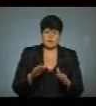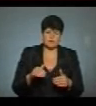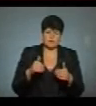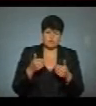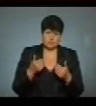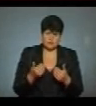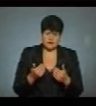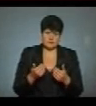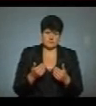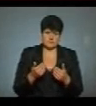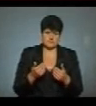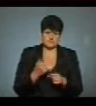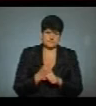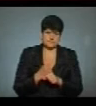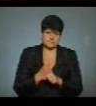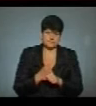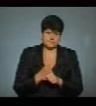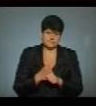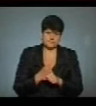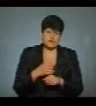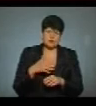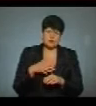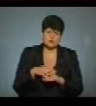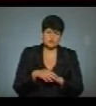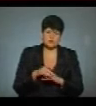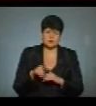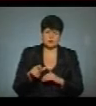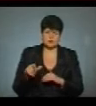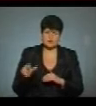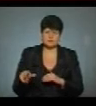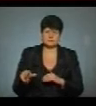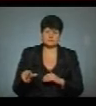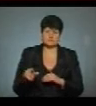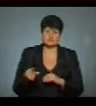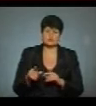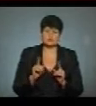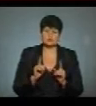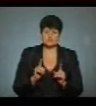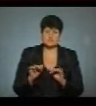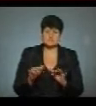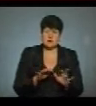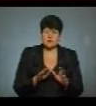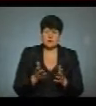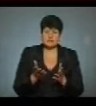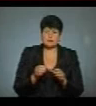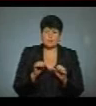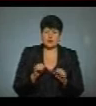Рекомендували вести такі, довести до розуміння, до свідомості парафіян суто заходи, які би